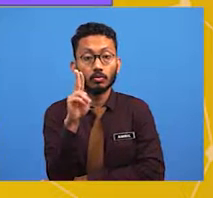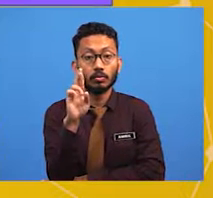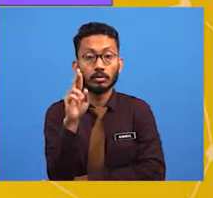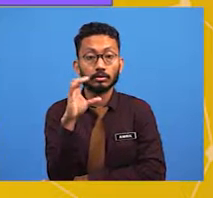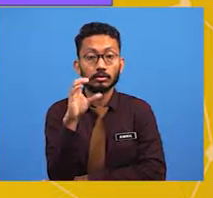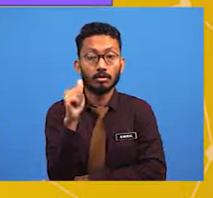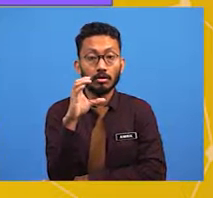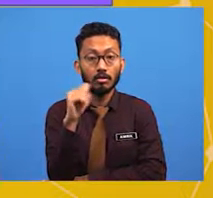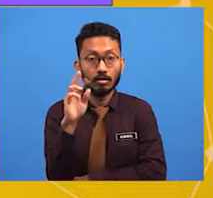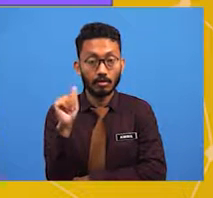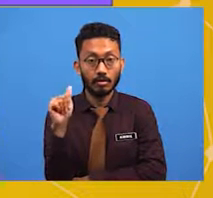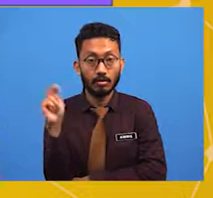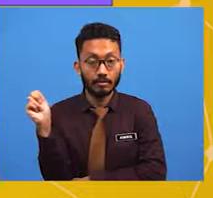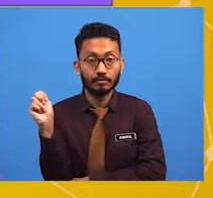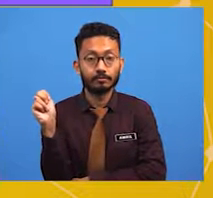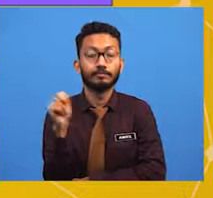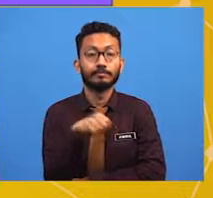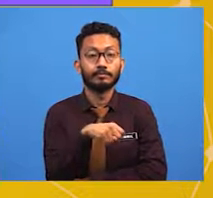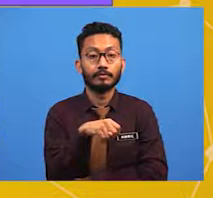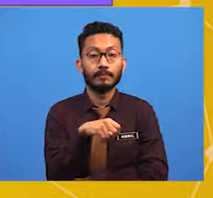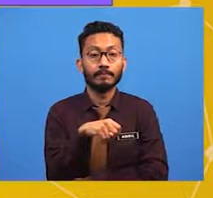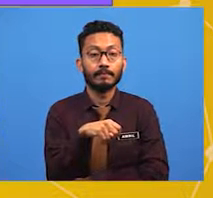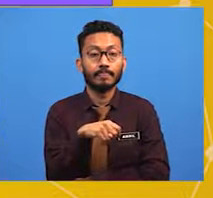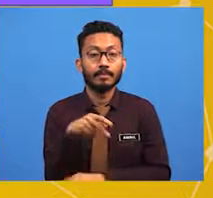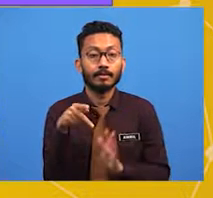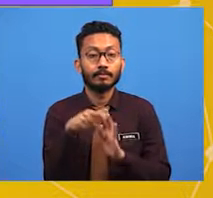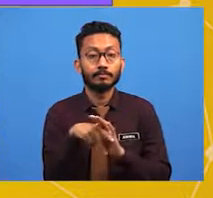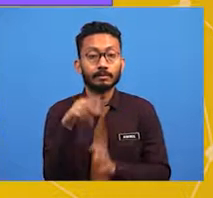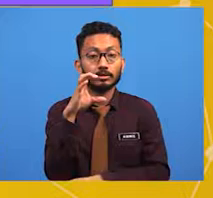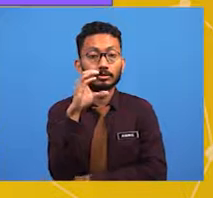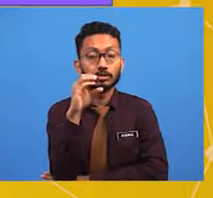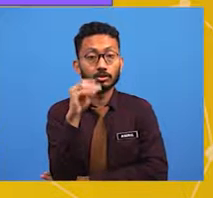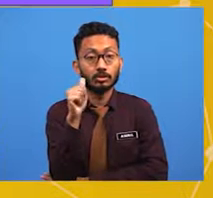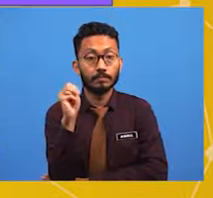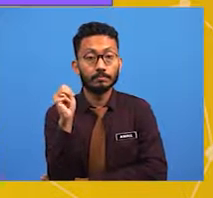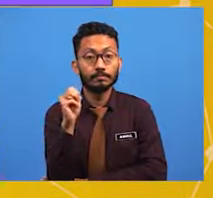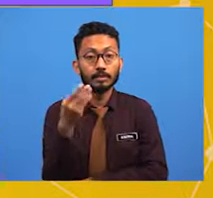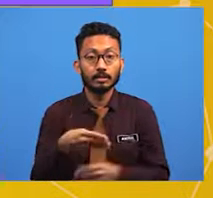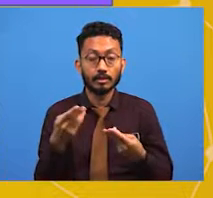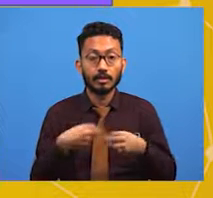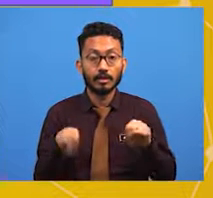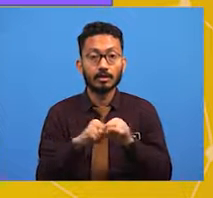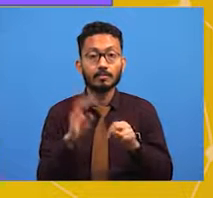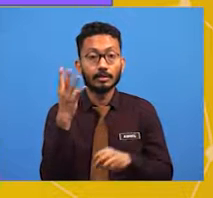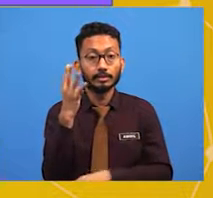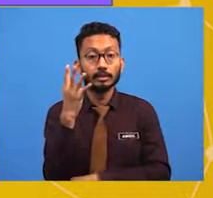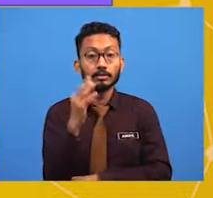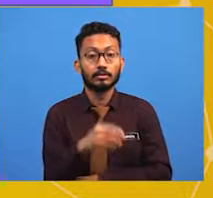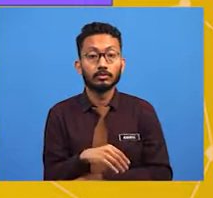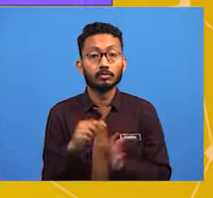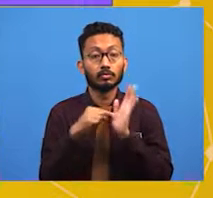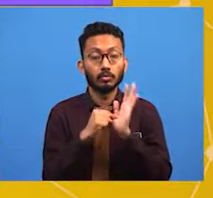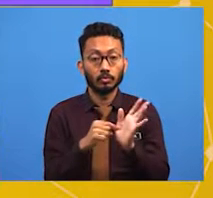Pemboleh ubah dengan pengecam umur dan diberi nilai 14, iaitu merujuk